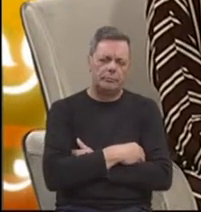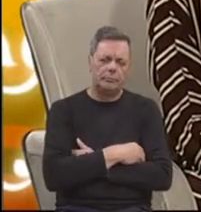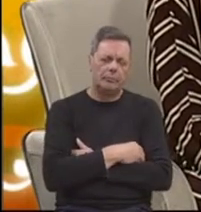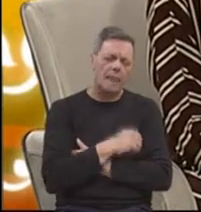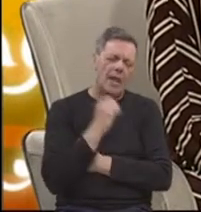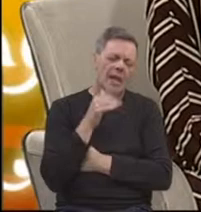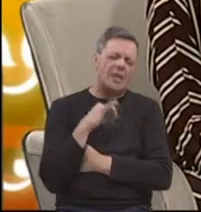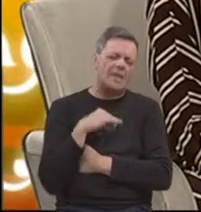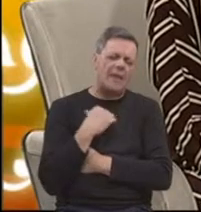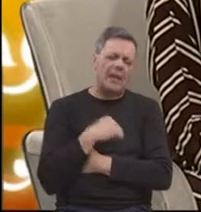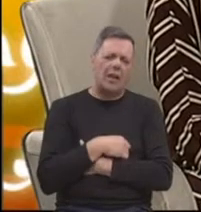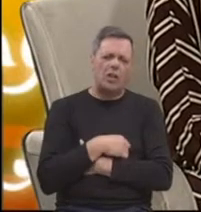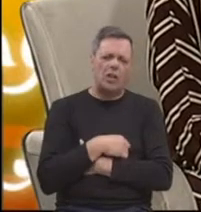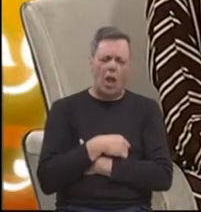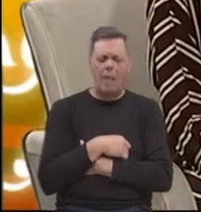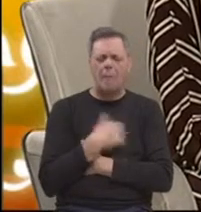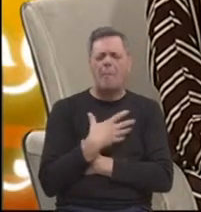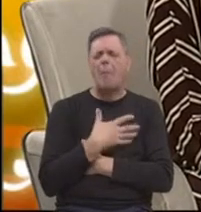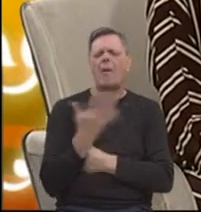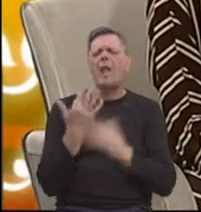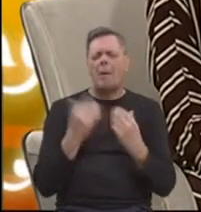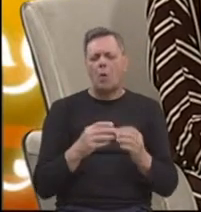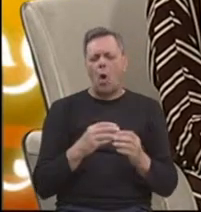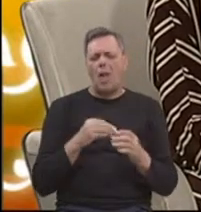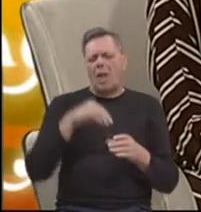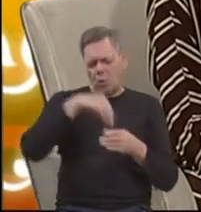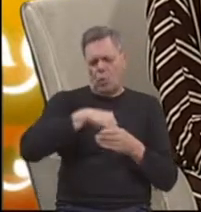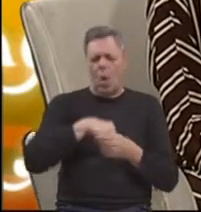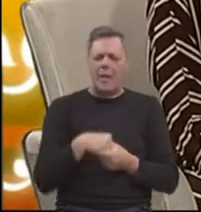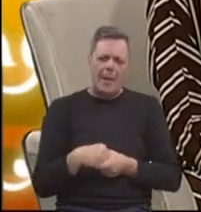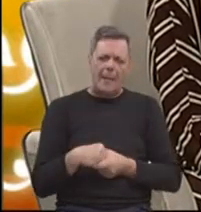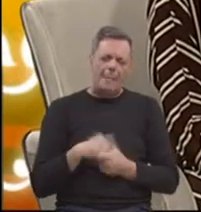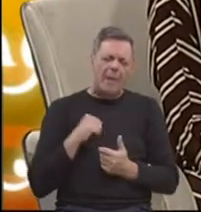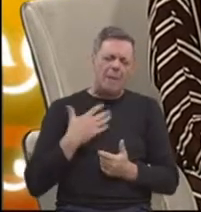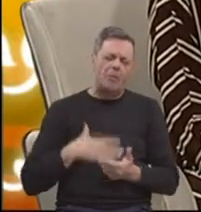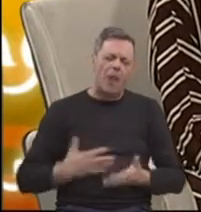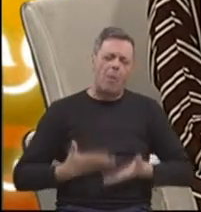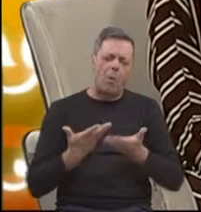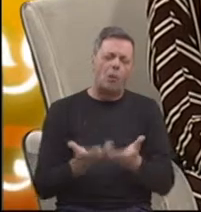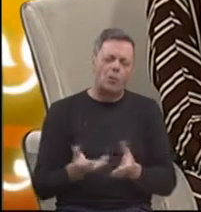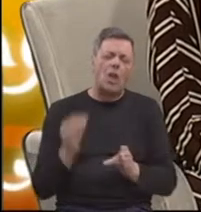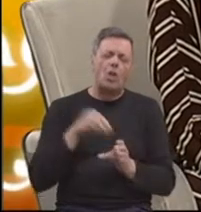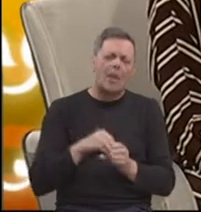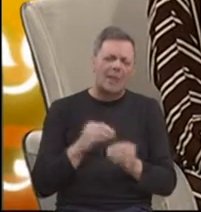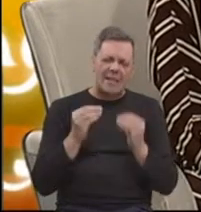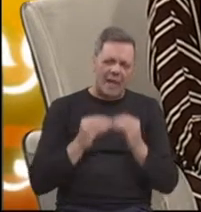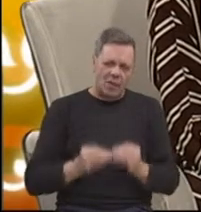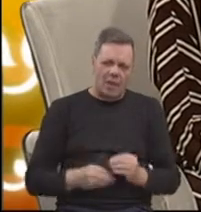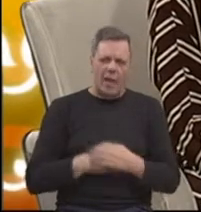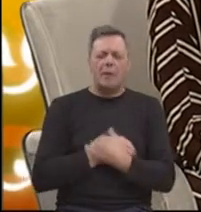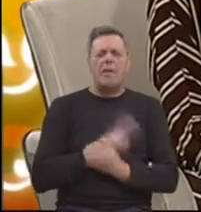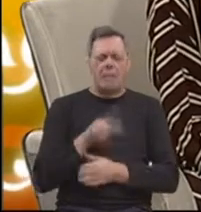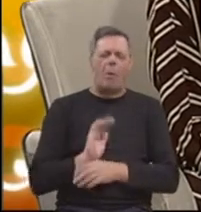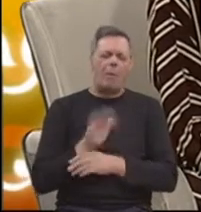to bude, već imamo veliki broj sudionika i uvijek razmišljamo o tome da im ponudimo dodatan sadržaj. Ponosno brojimo